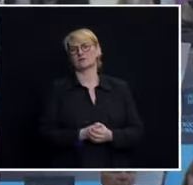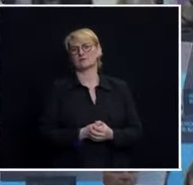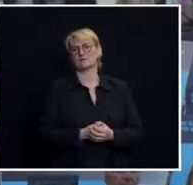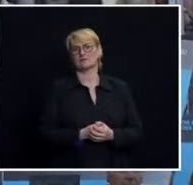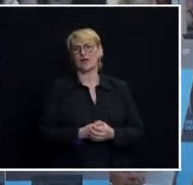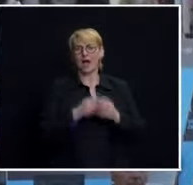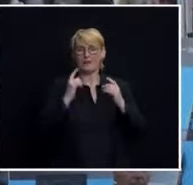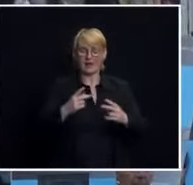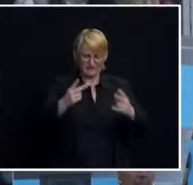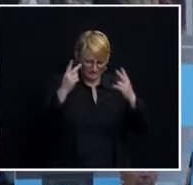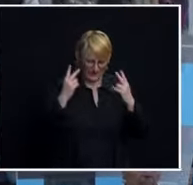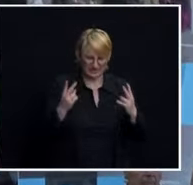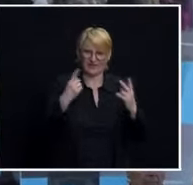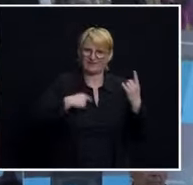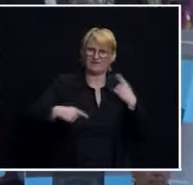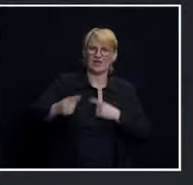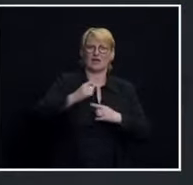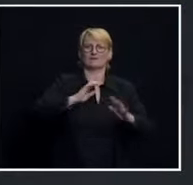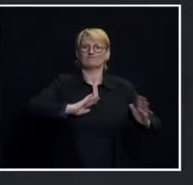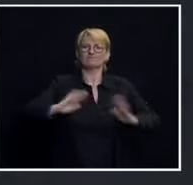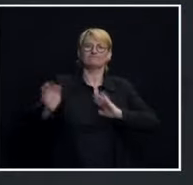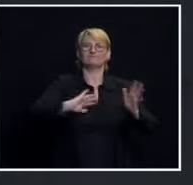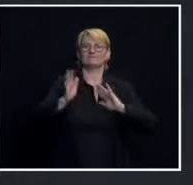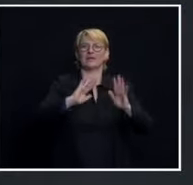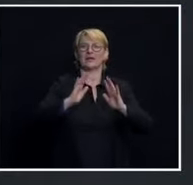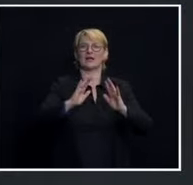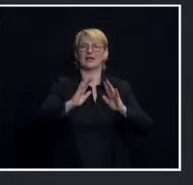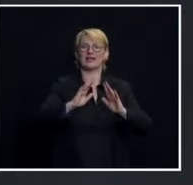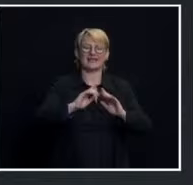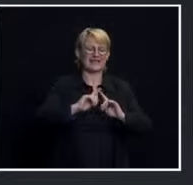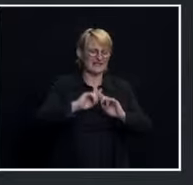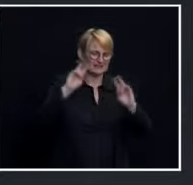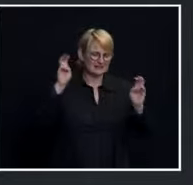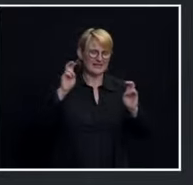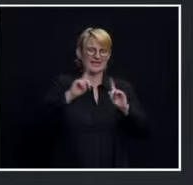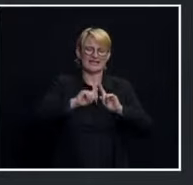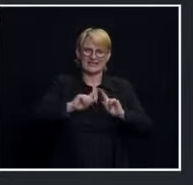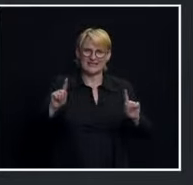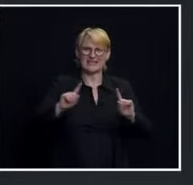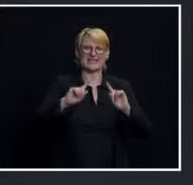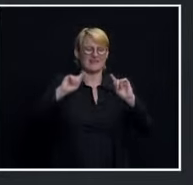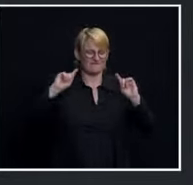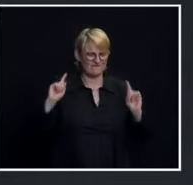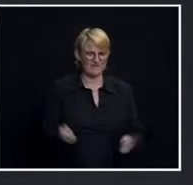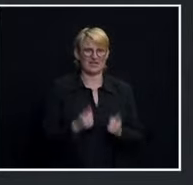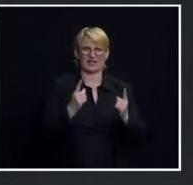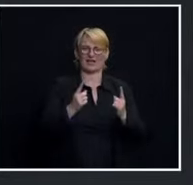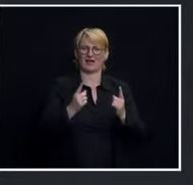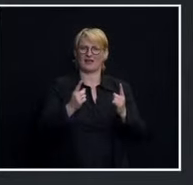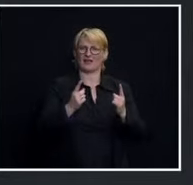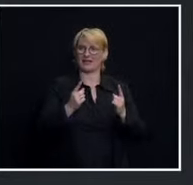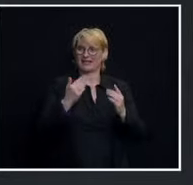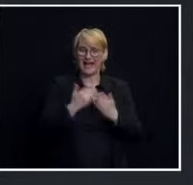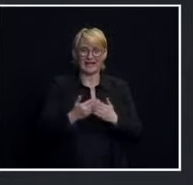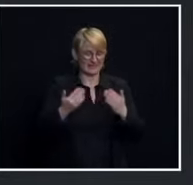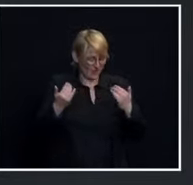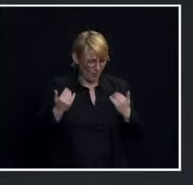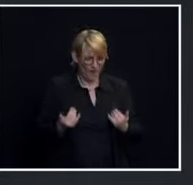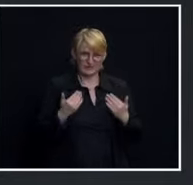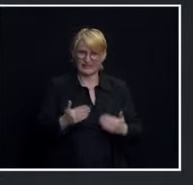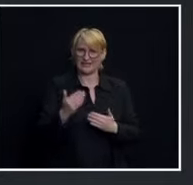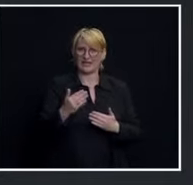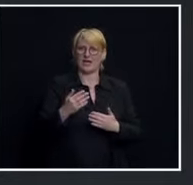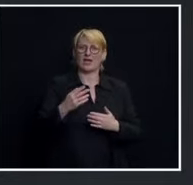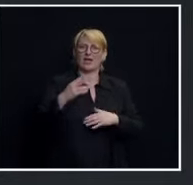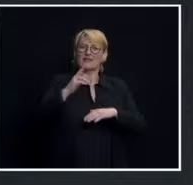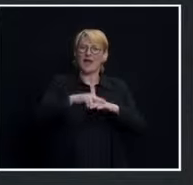dass wir darüber sprechen und laut sagen, nie wieder, gerade in diesen Zeiten. Wir haben es gehört. Die Rückkehr der